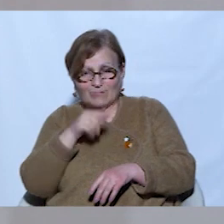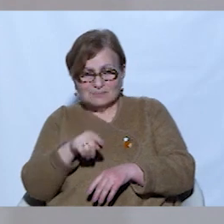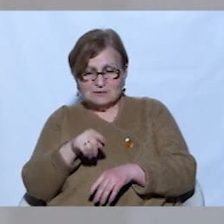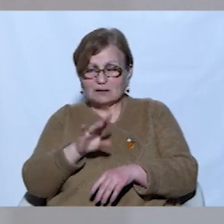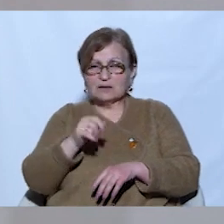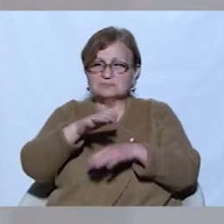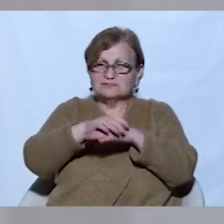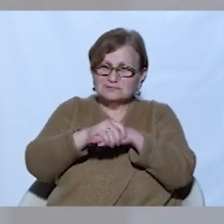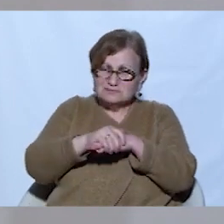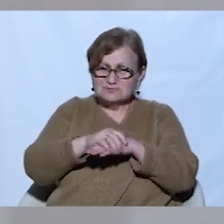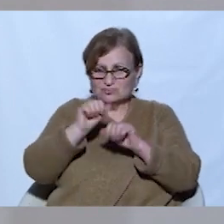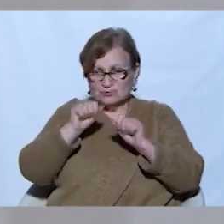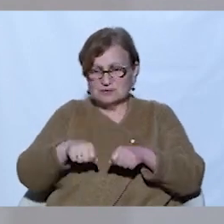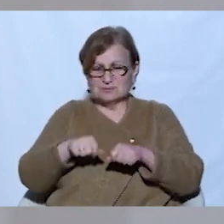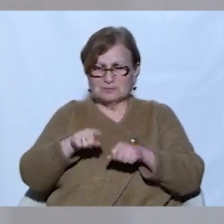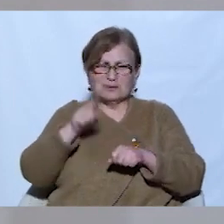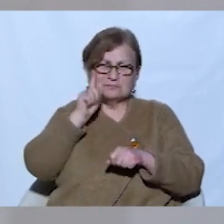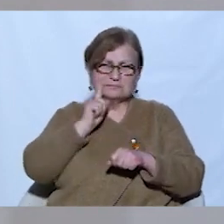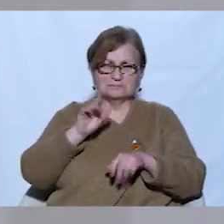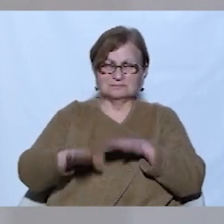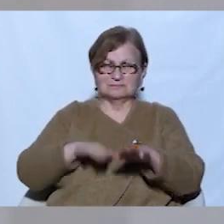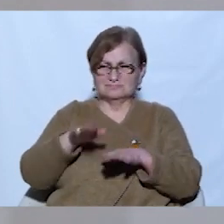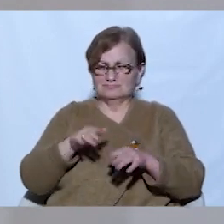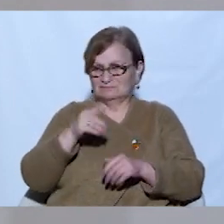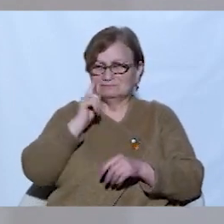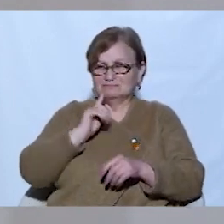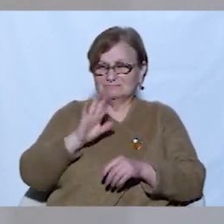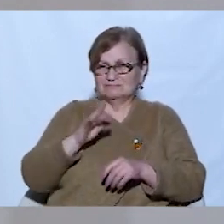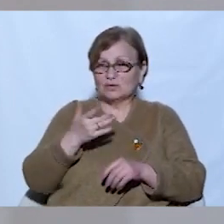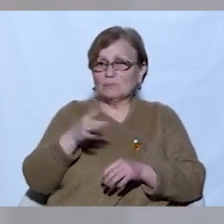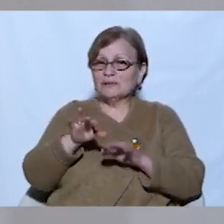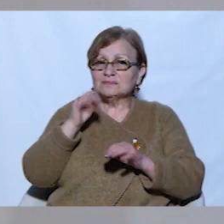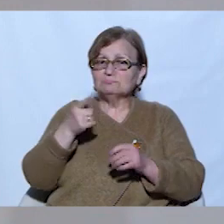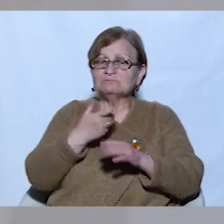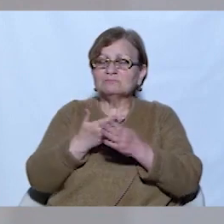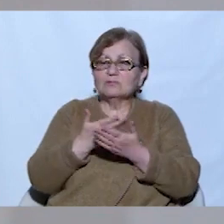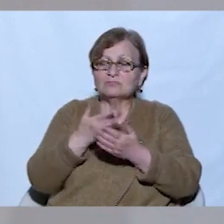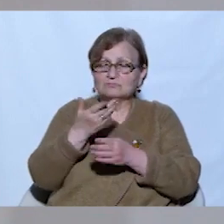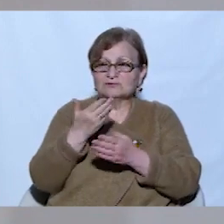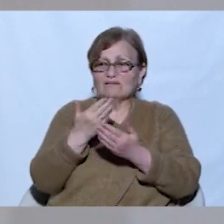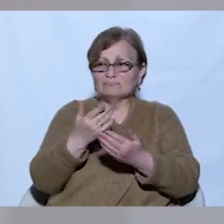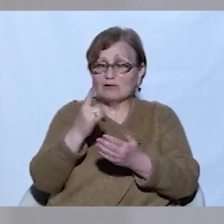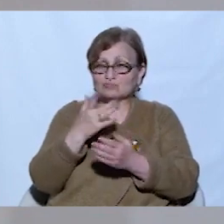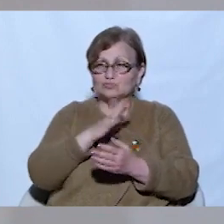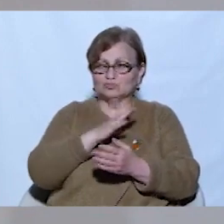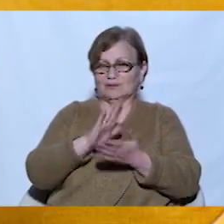ალბათ უფრო ბავშვში მით უმეტეს, ხო? ბავშვი ის ირჩევს იმის მიხედვით, რომელი არის კომფორტული. ისევ აუტიზმის სპექტრზე ვიტყვი, რადგან მათთვის